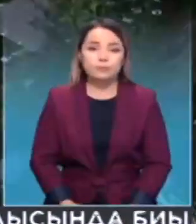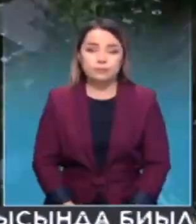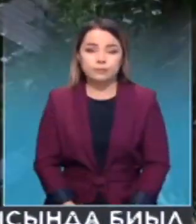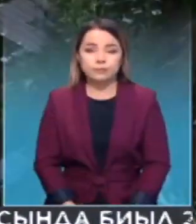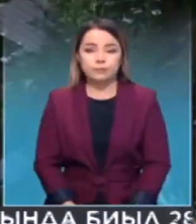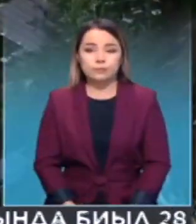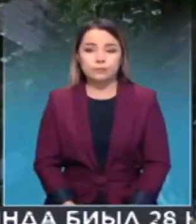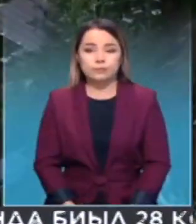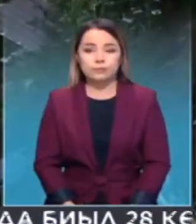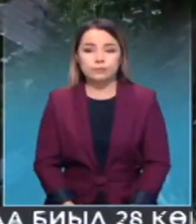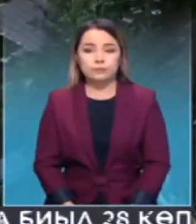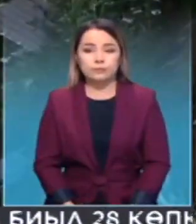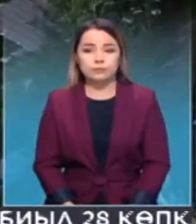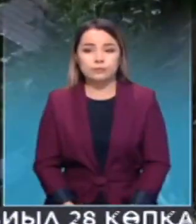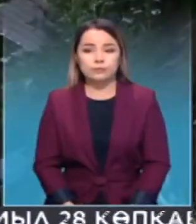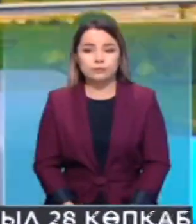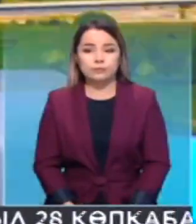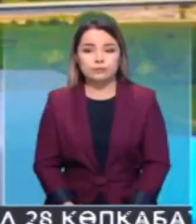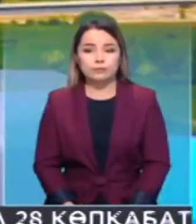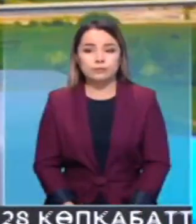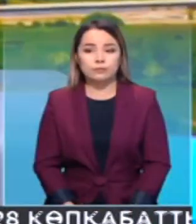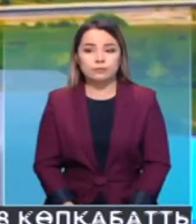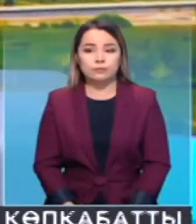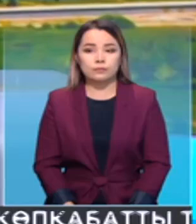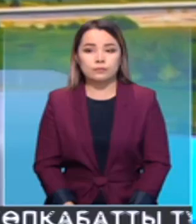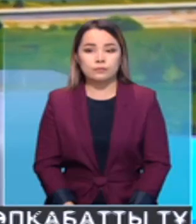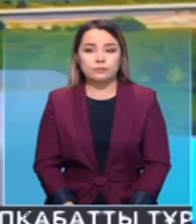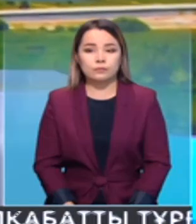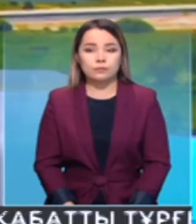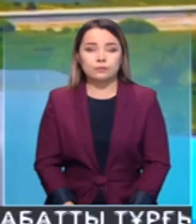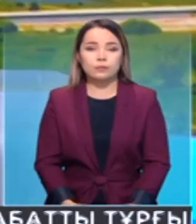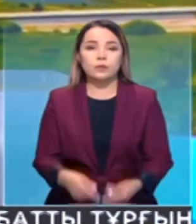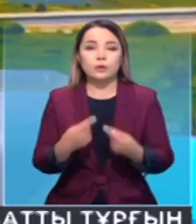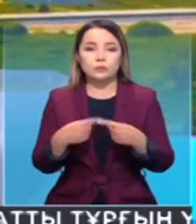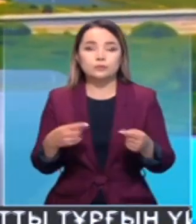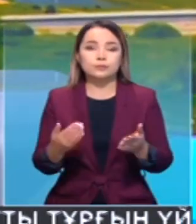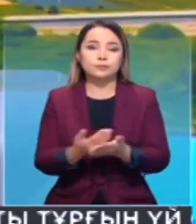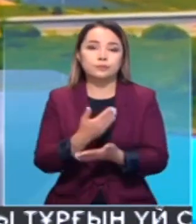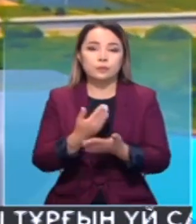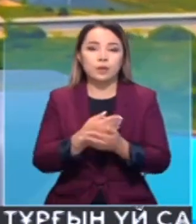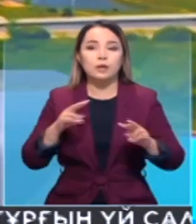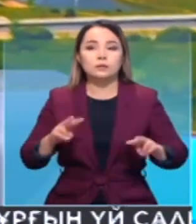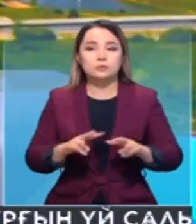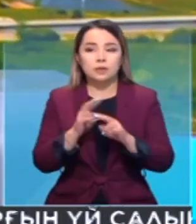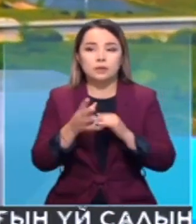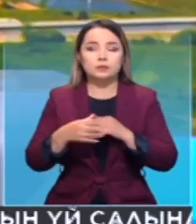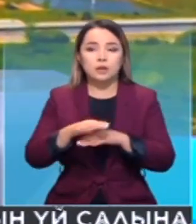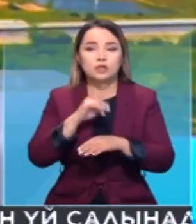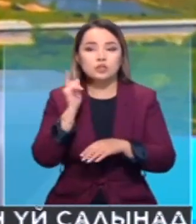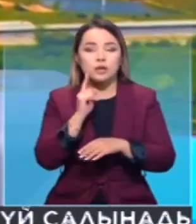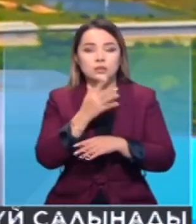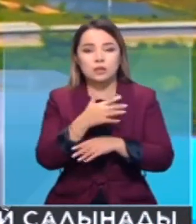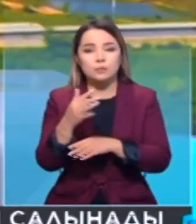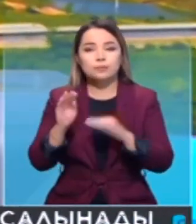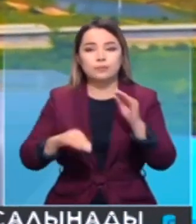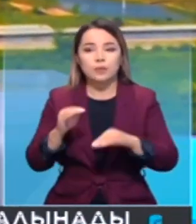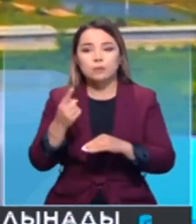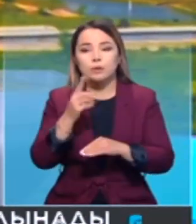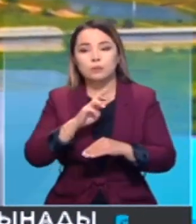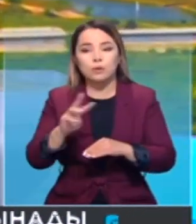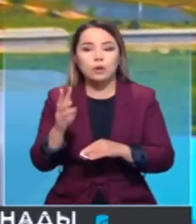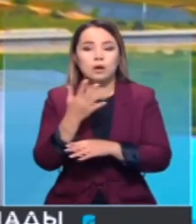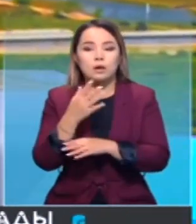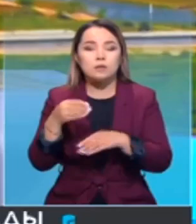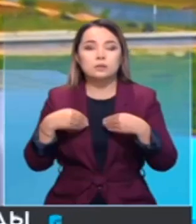Қазақстан ұлттық телеарнасы, Ақтөбеден. Өзгеде ақпараттар, бұл Астана мен шахар маңындағы жасыл белдеуге 1 миллион түп